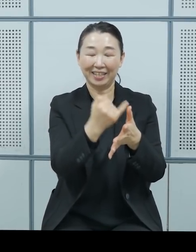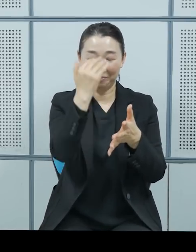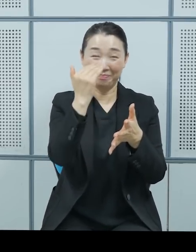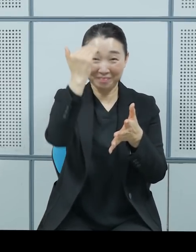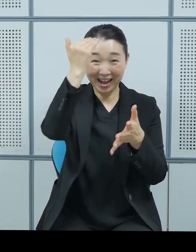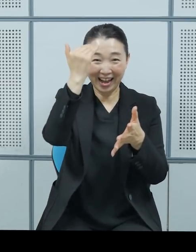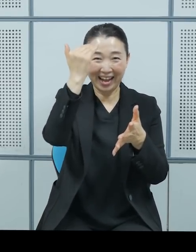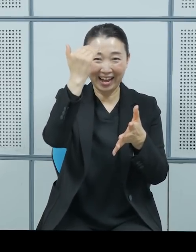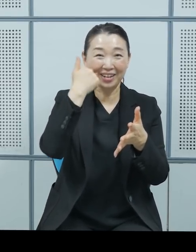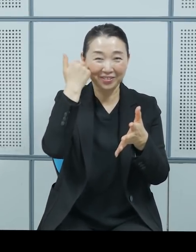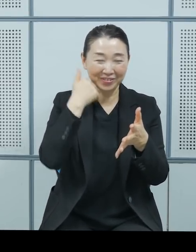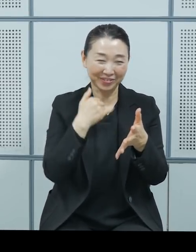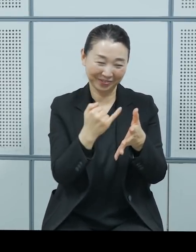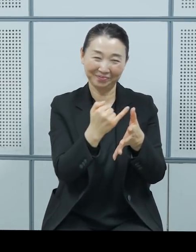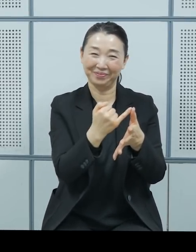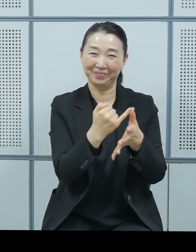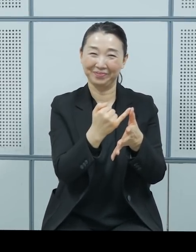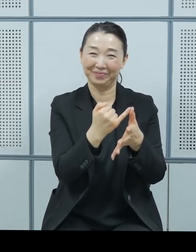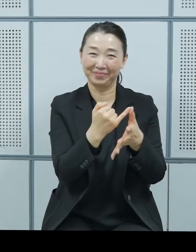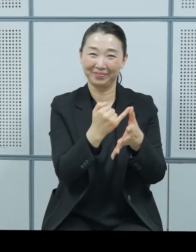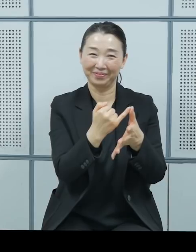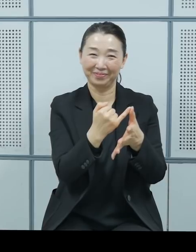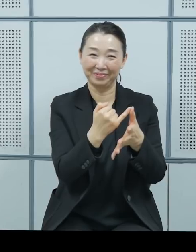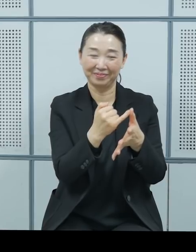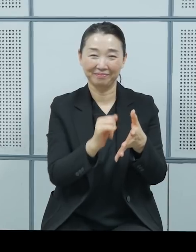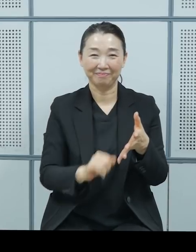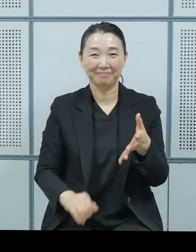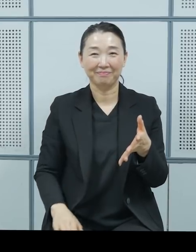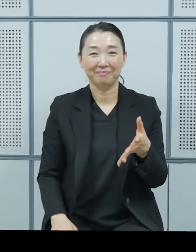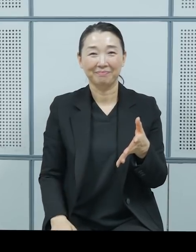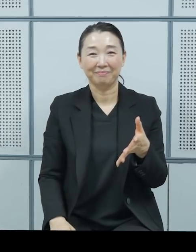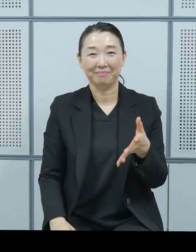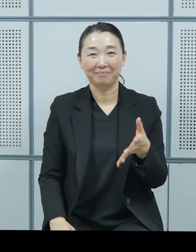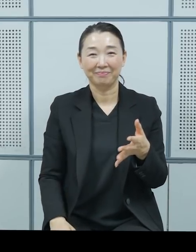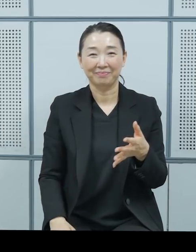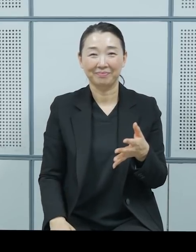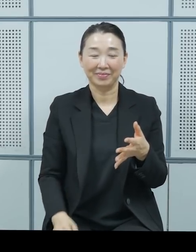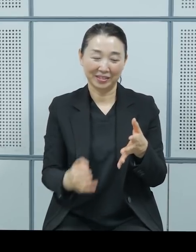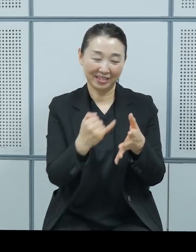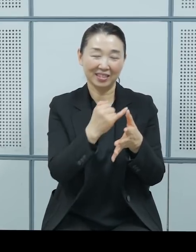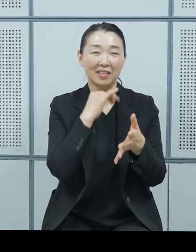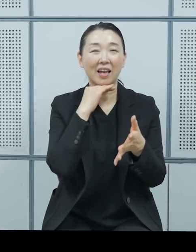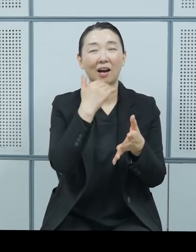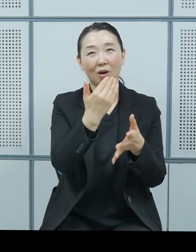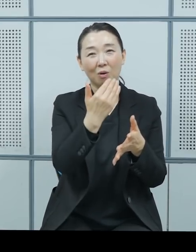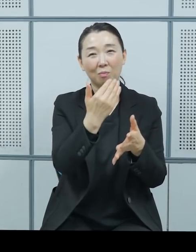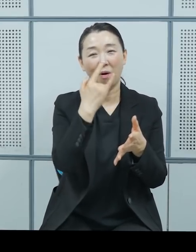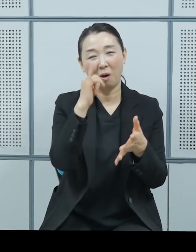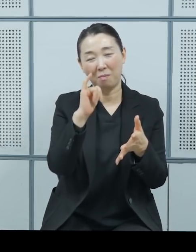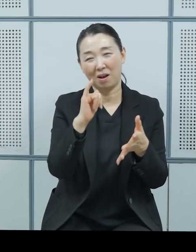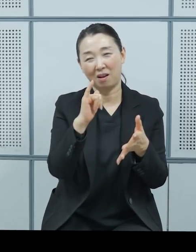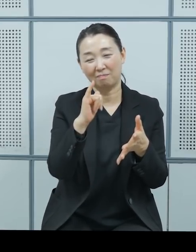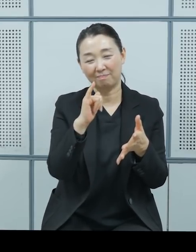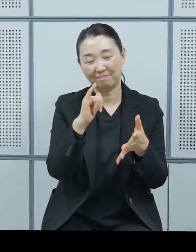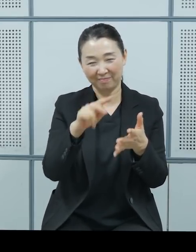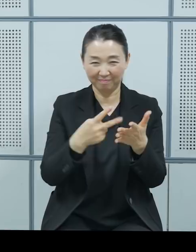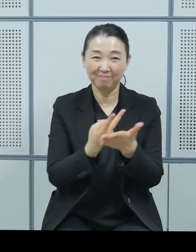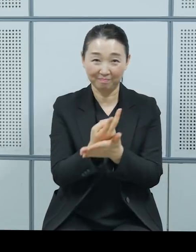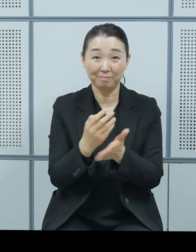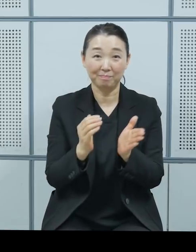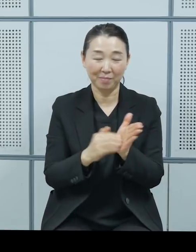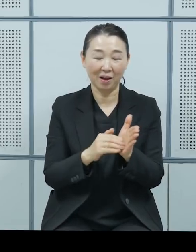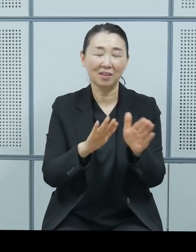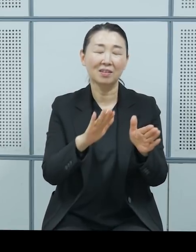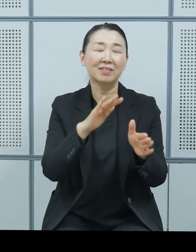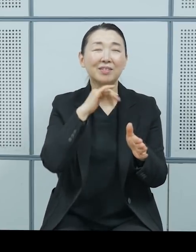우뚝 솟은 제가 제일 우뚝 큰 딸. 솟은 예, 큰 딸이고요. 네. 저 녀석 9살 때 엄마가 쓰러졌고요. 네. 그리고